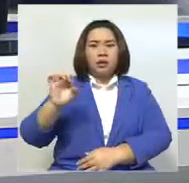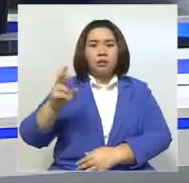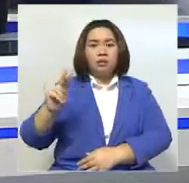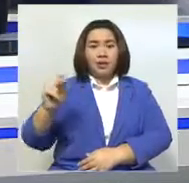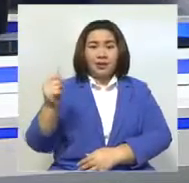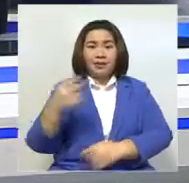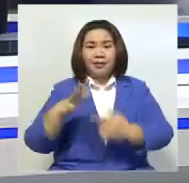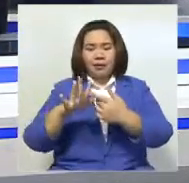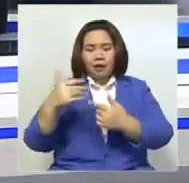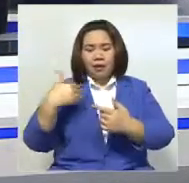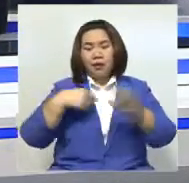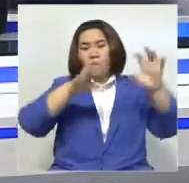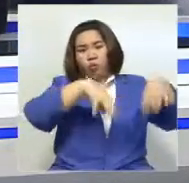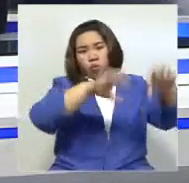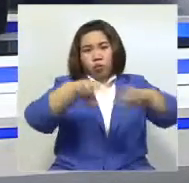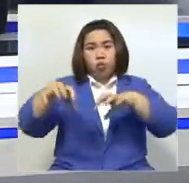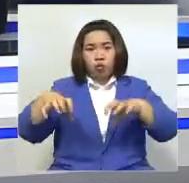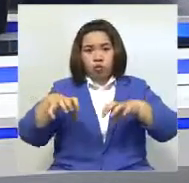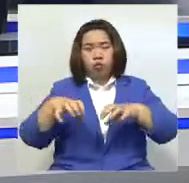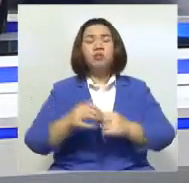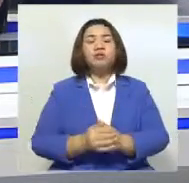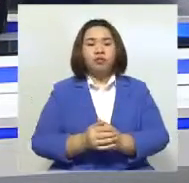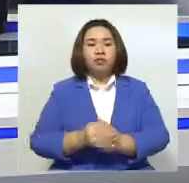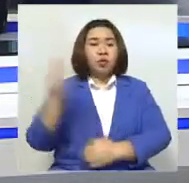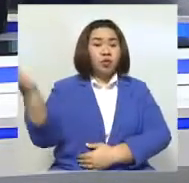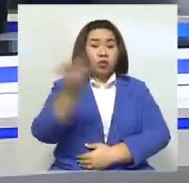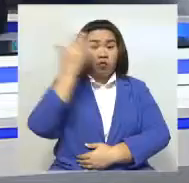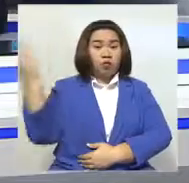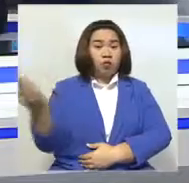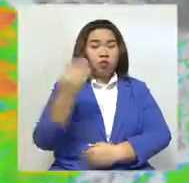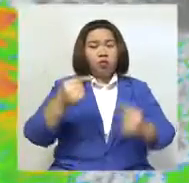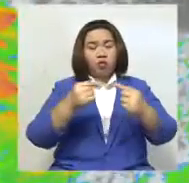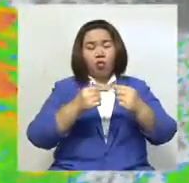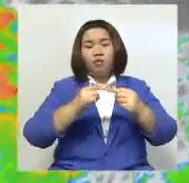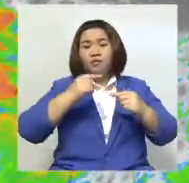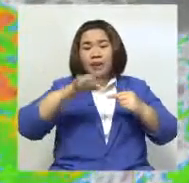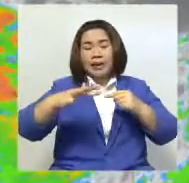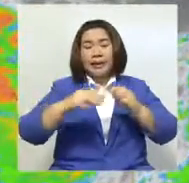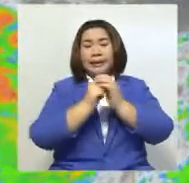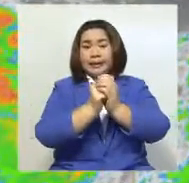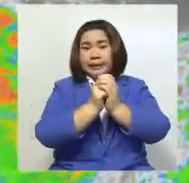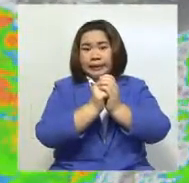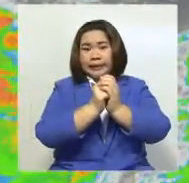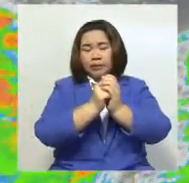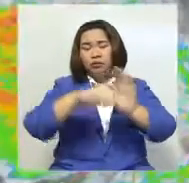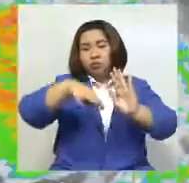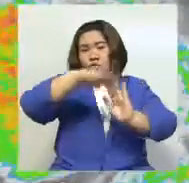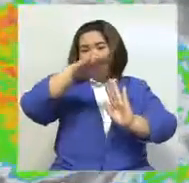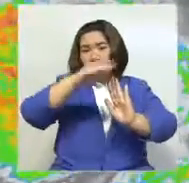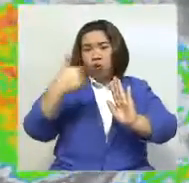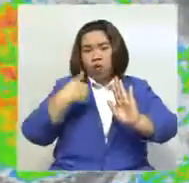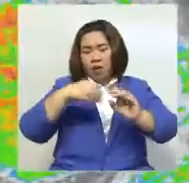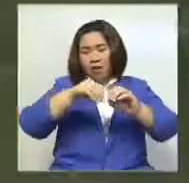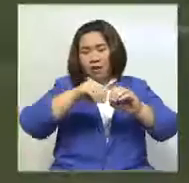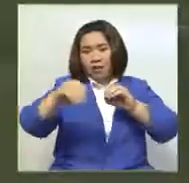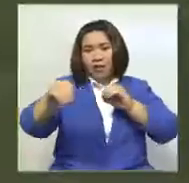ตกหนักในหลายพื้นที่ค่ะโดยพายุโซนร้อนเบบินคาบริเวณทะเลจีนใต้ตอนบนมีศูนย์กลางอยู่ห่างประมา